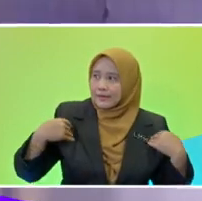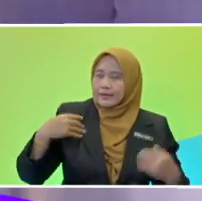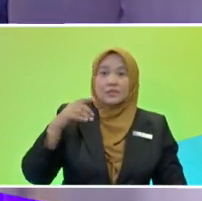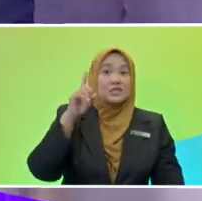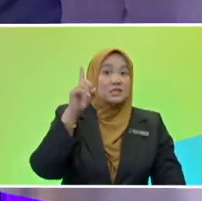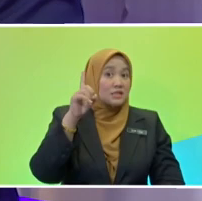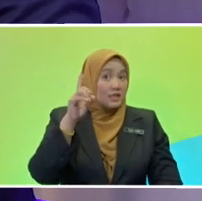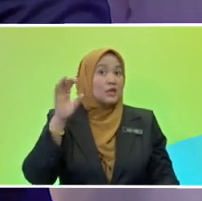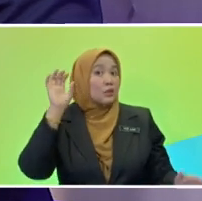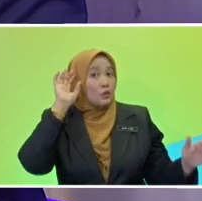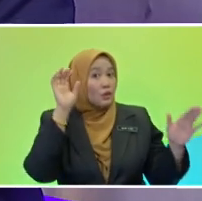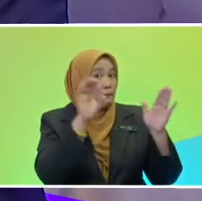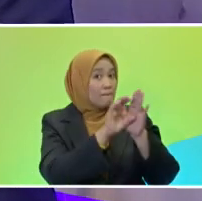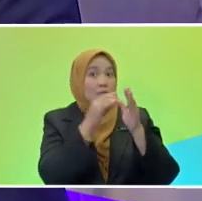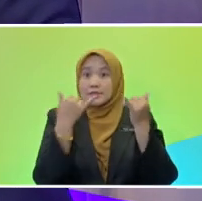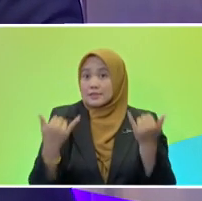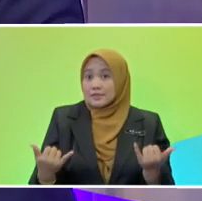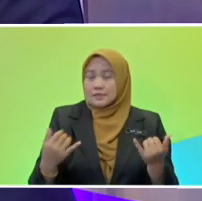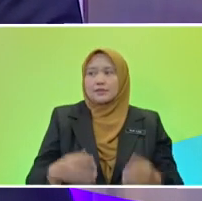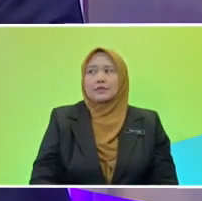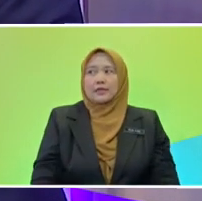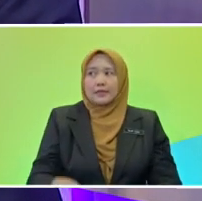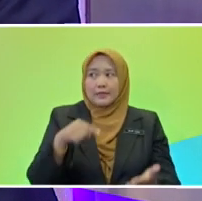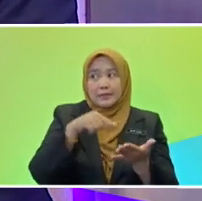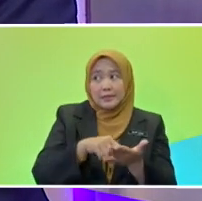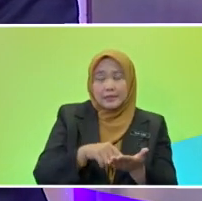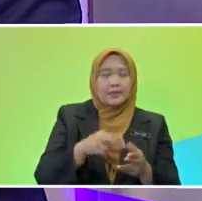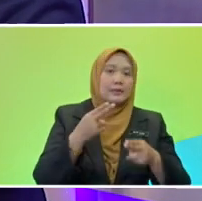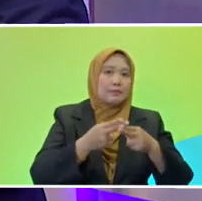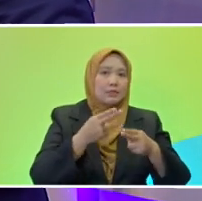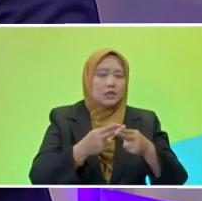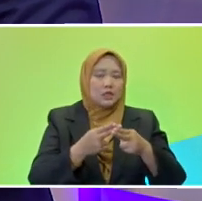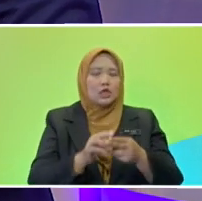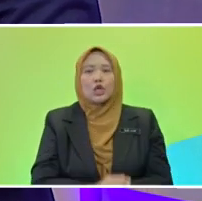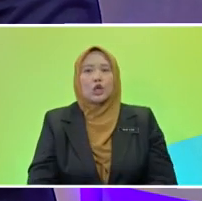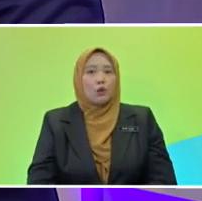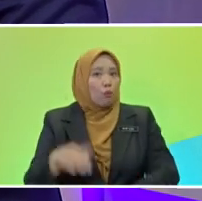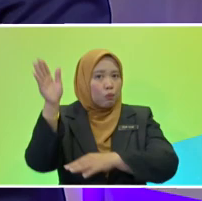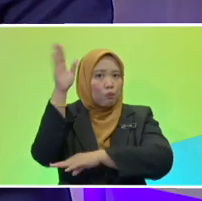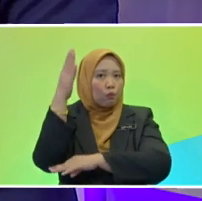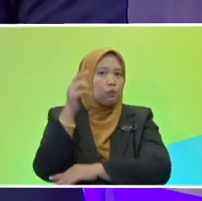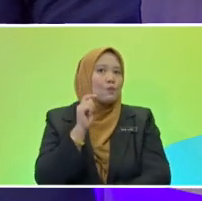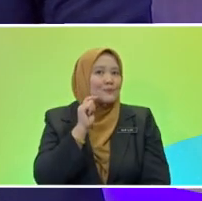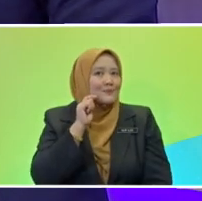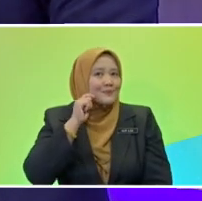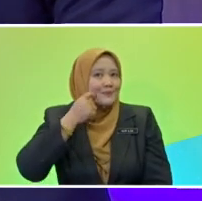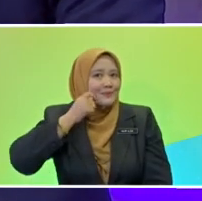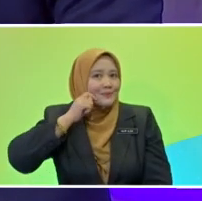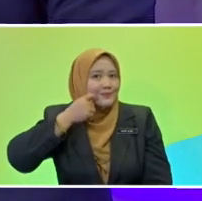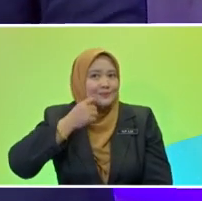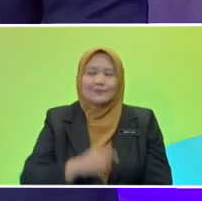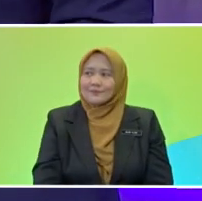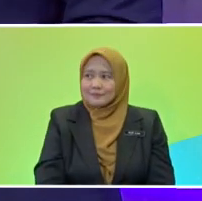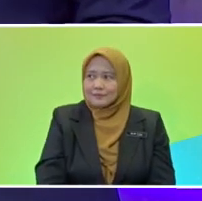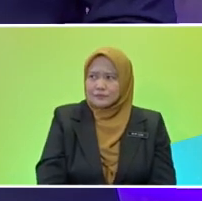gambar ini namanya pokok tomato cantik warna merah wangi hijau dan sebagainya maka